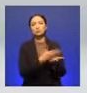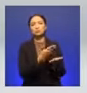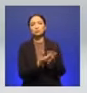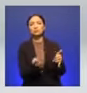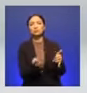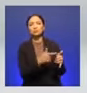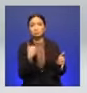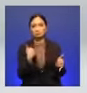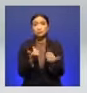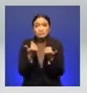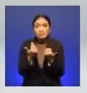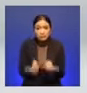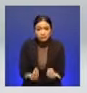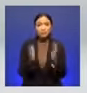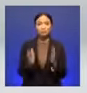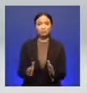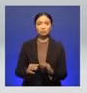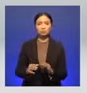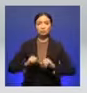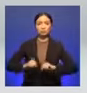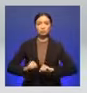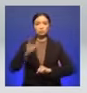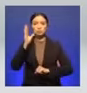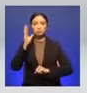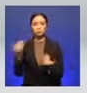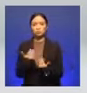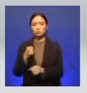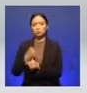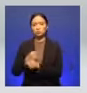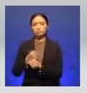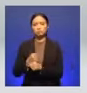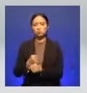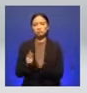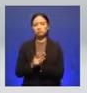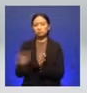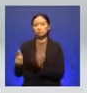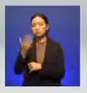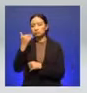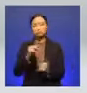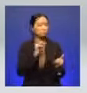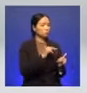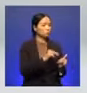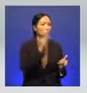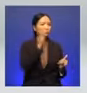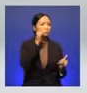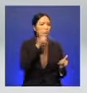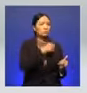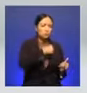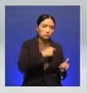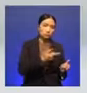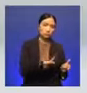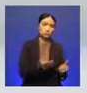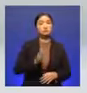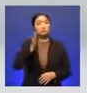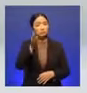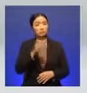งานเพื่อมาดูแลคุณพ่อคุณแม่หรือญาติผู้ใหญ่ของตนเองนะแต่ต่อไปเนี่ยมันจะมีระบบที่สามารถที่จะเข้ามาดูแลได้ภายใต้ระบ